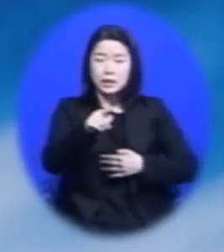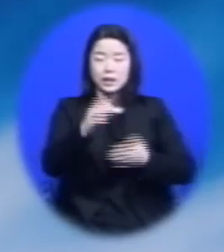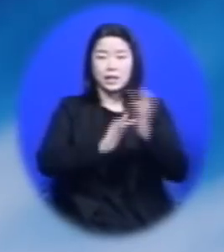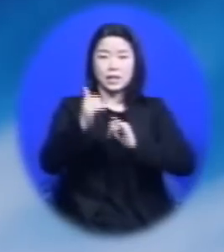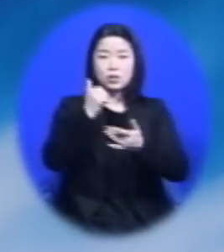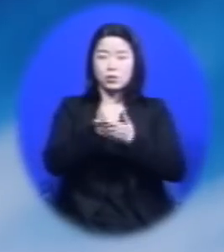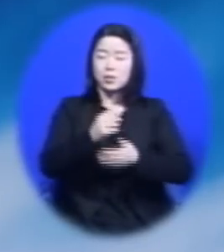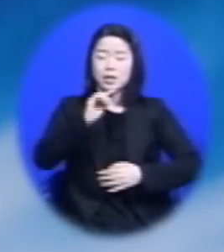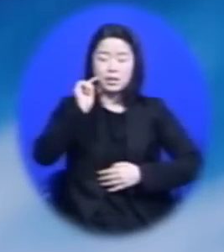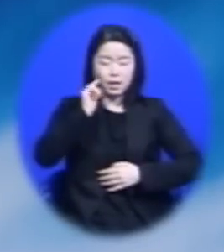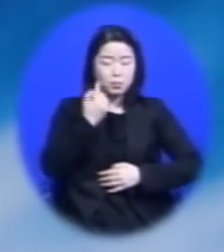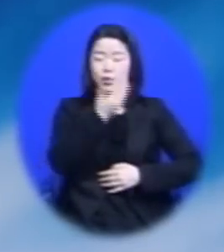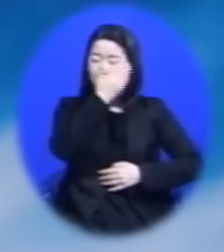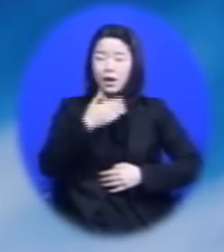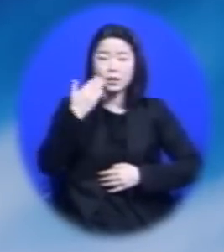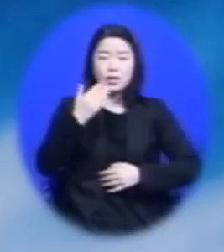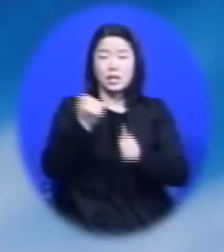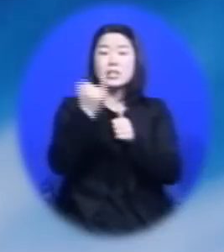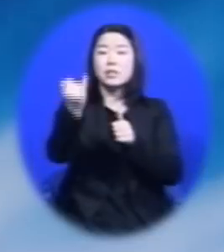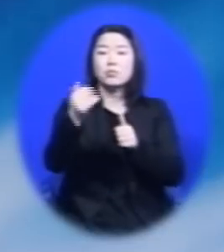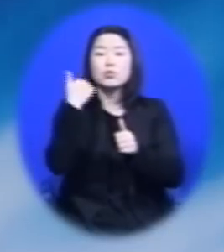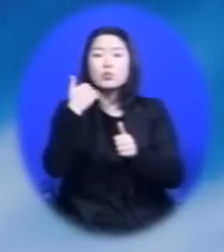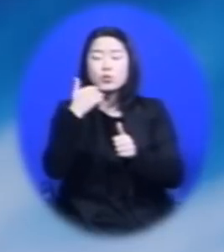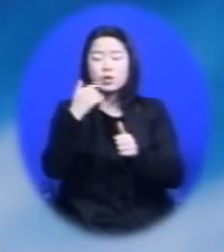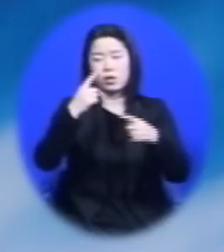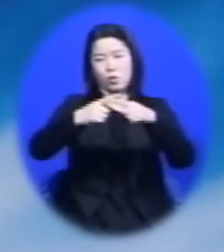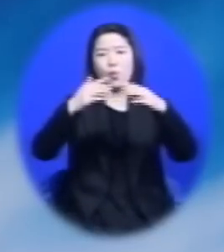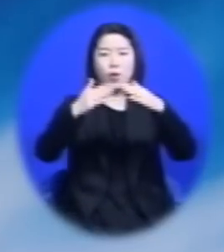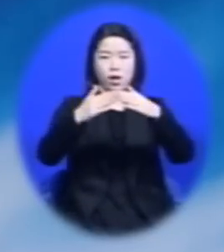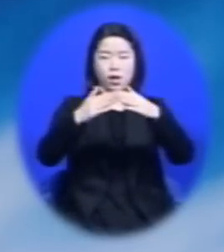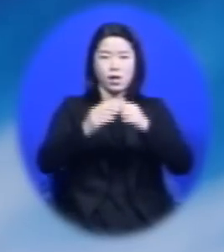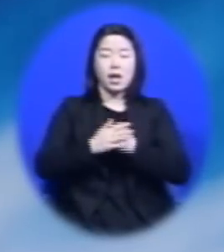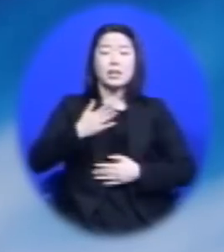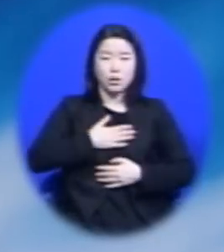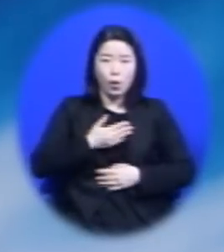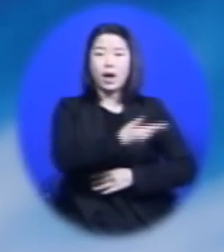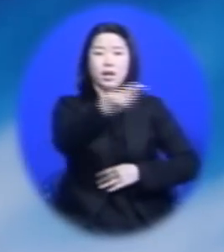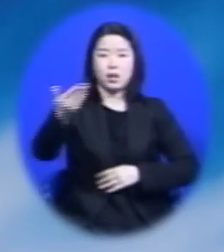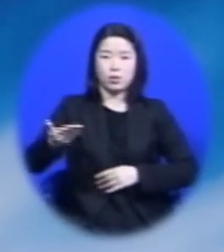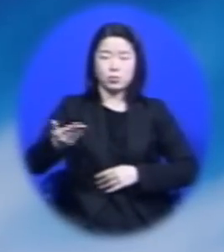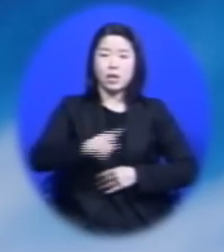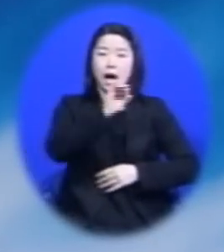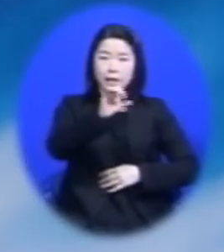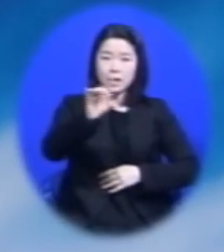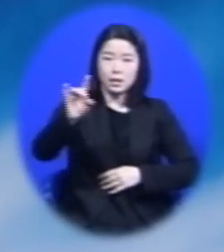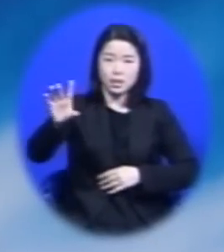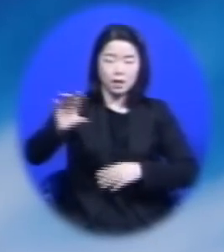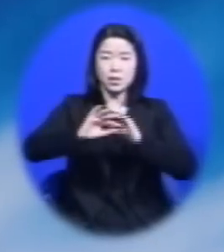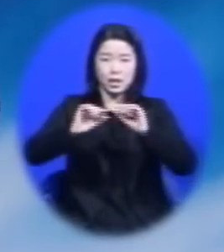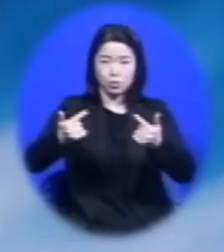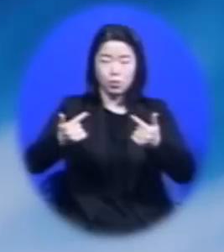단장한 신부가 누군지 아십니까 교회입니다 저와 여러분 한 사람 한 사람이